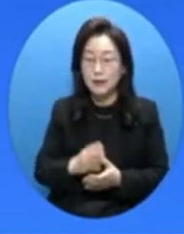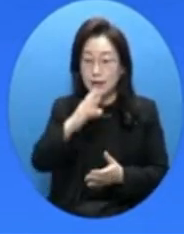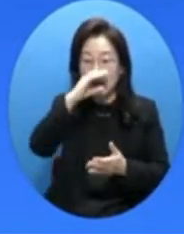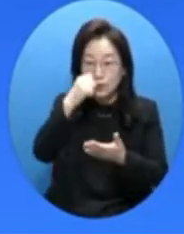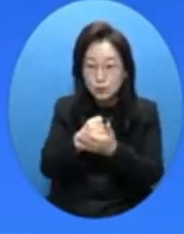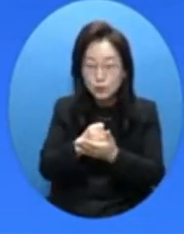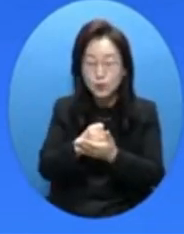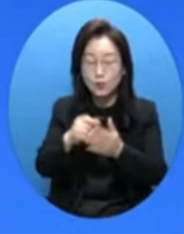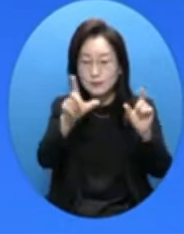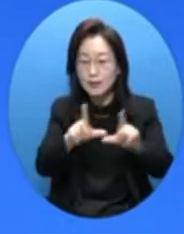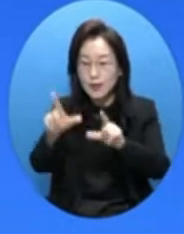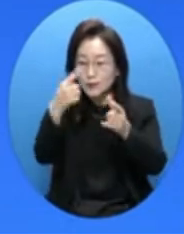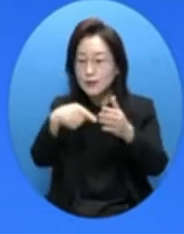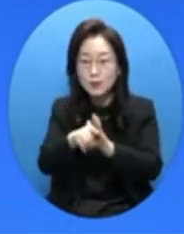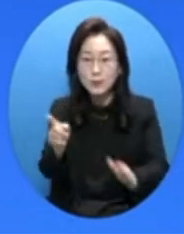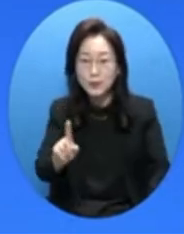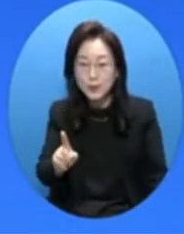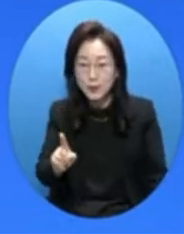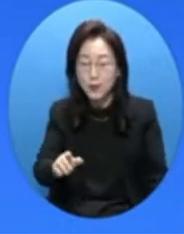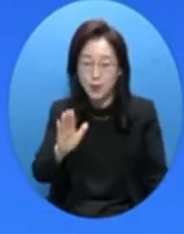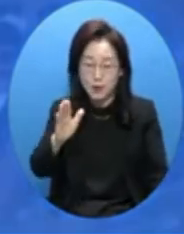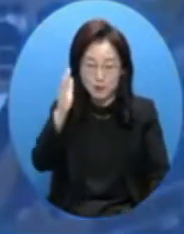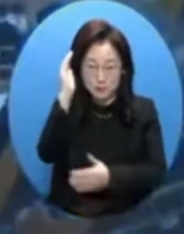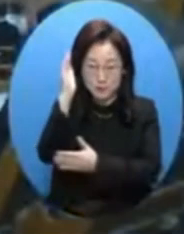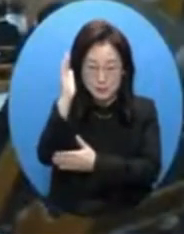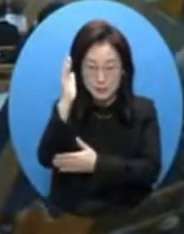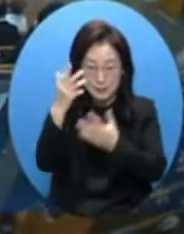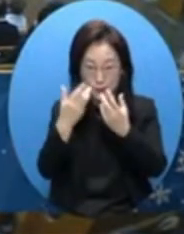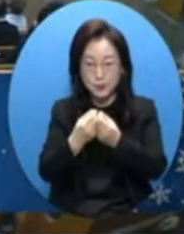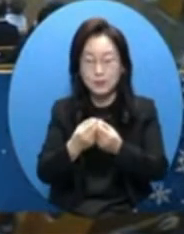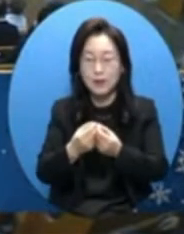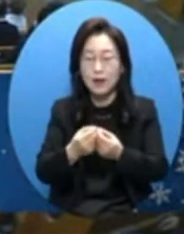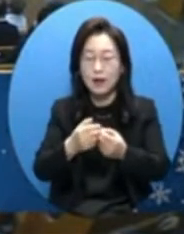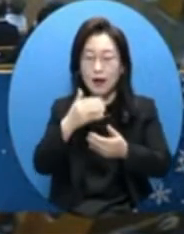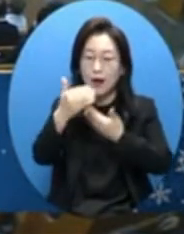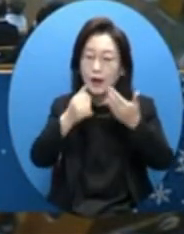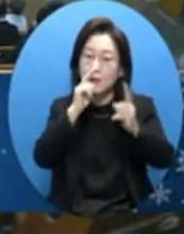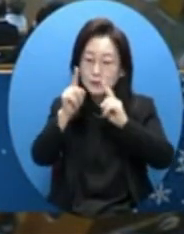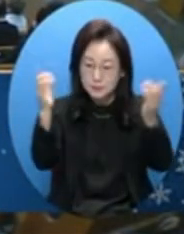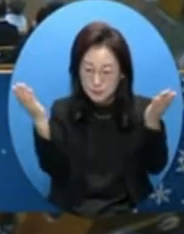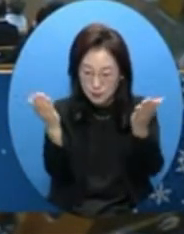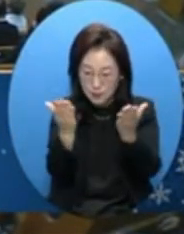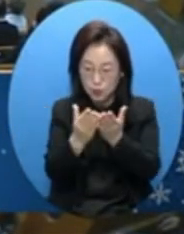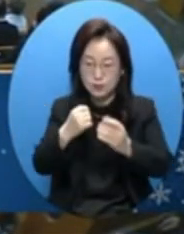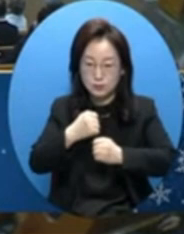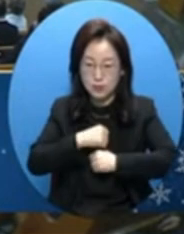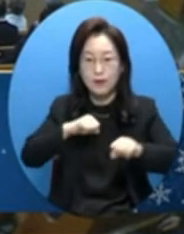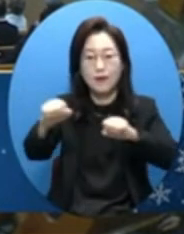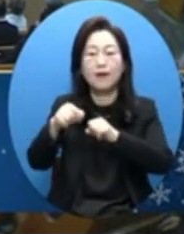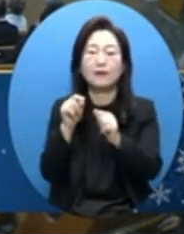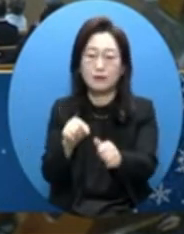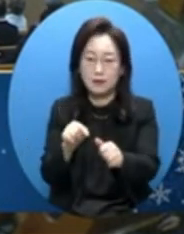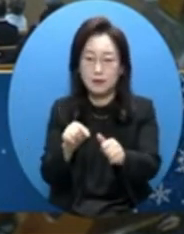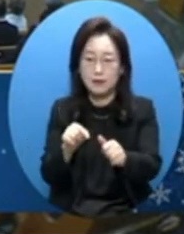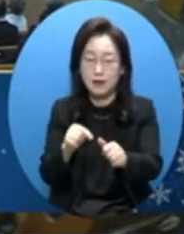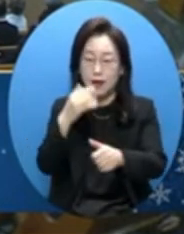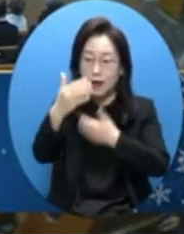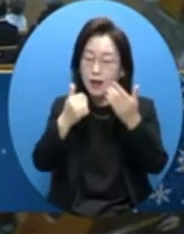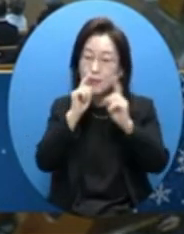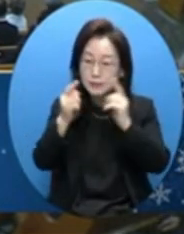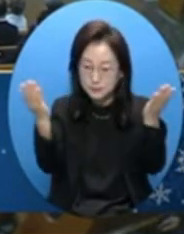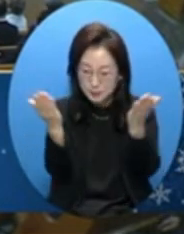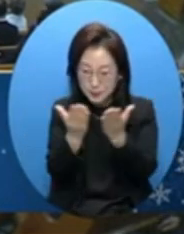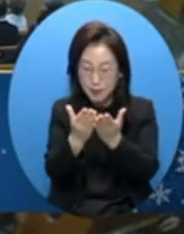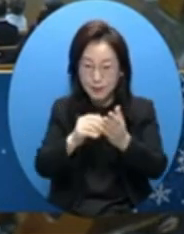형통의 삶을 살아가기 위해서 오늘 성경은 강조할 말하기를 말씀을 지켜 행하라고 말씀하고 있습니다 말씀을 지켜 행할 때